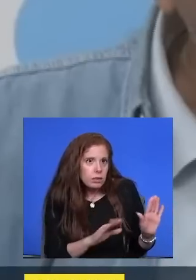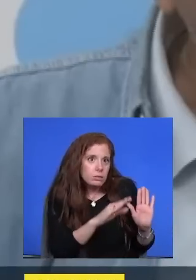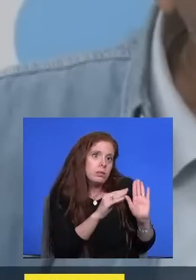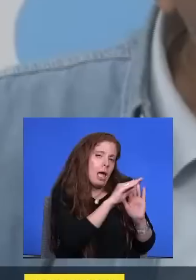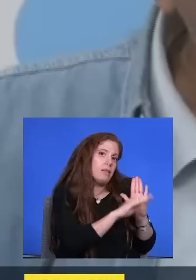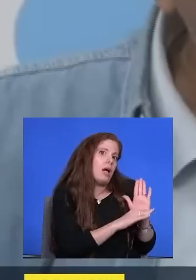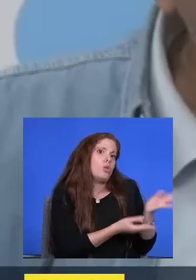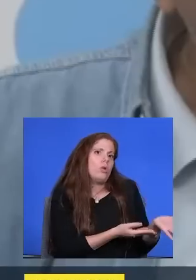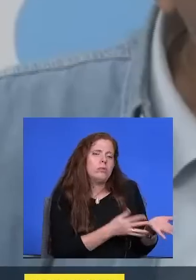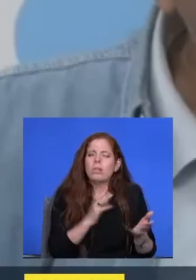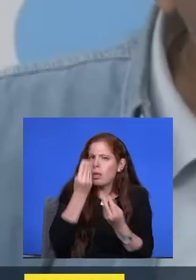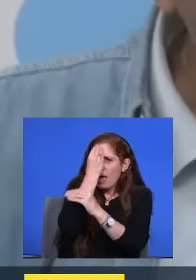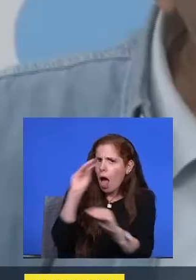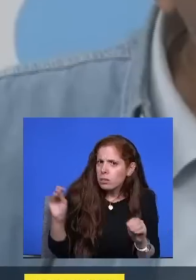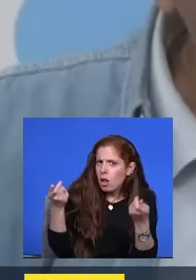זה הסכנון, זה החוק, מה? אז למה הכרזת עליה?